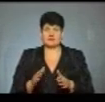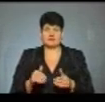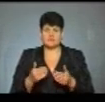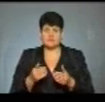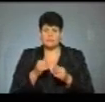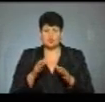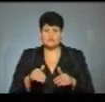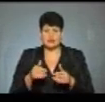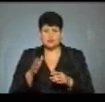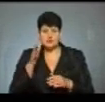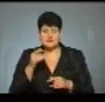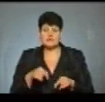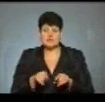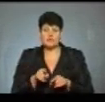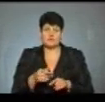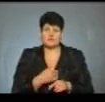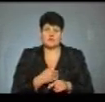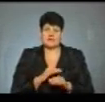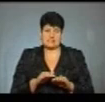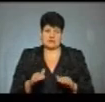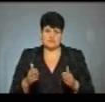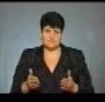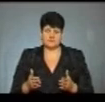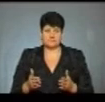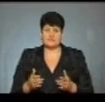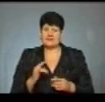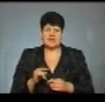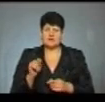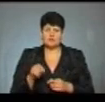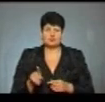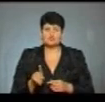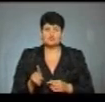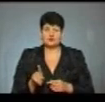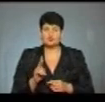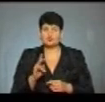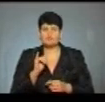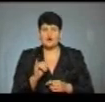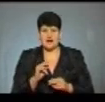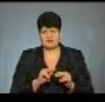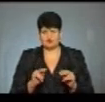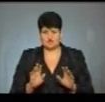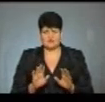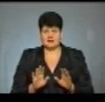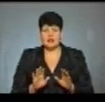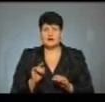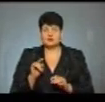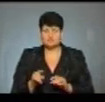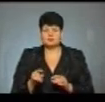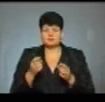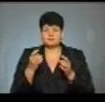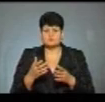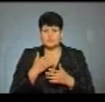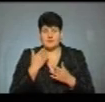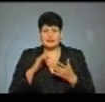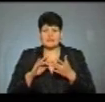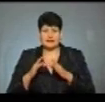дати освіти такої, яку ми б хотіли своїм діткам. Не тому, що хтось поганий вчитель, тому що елементарного немає